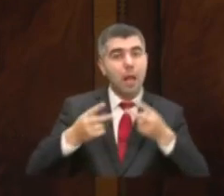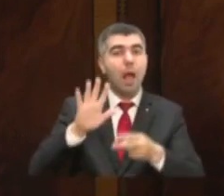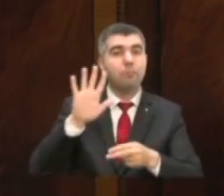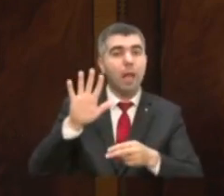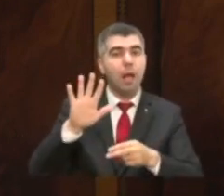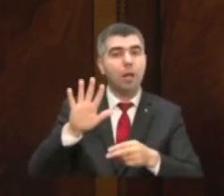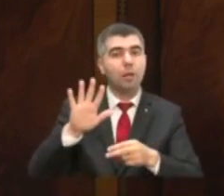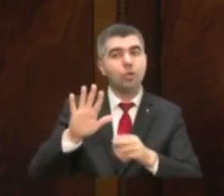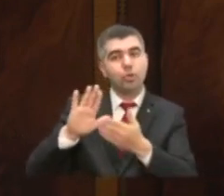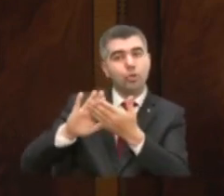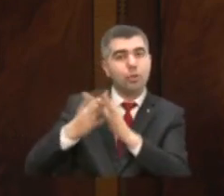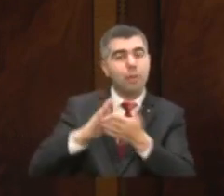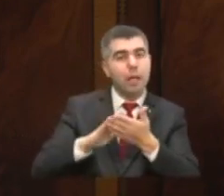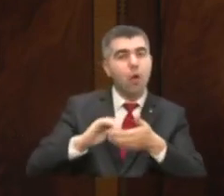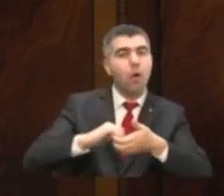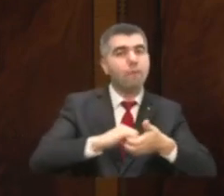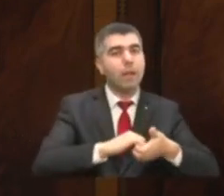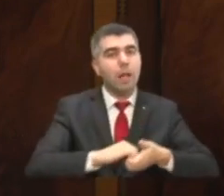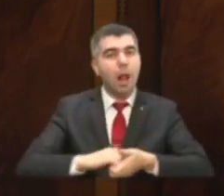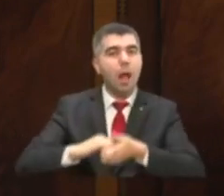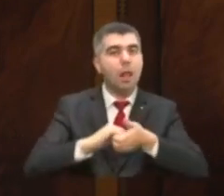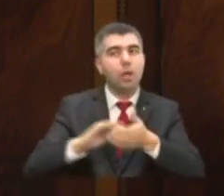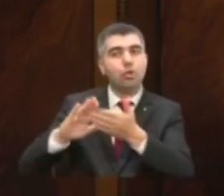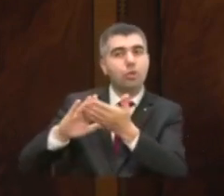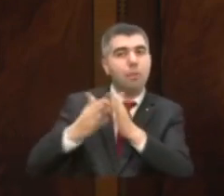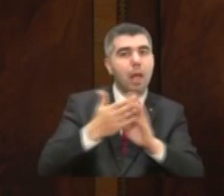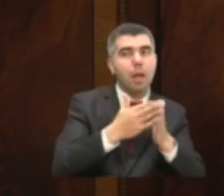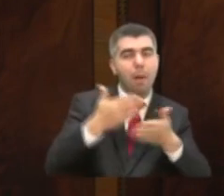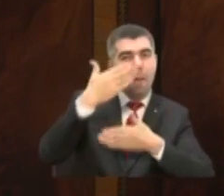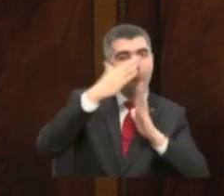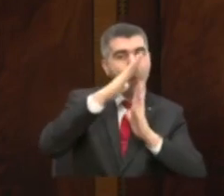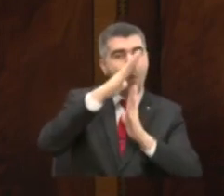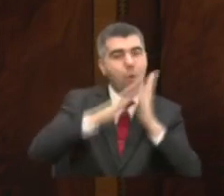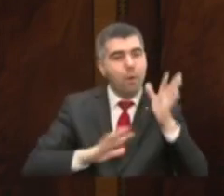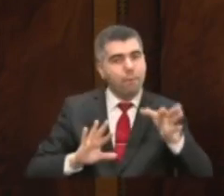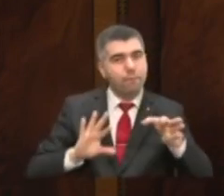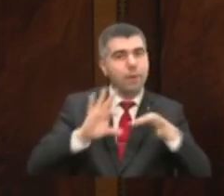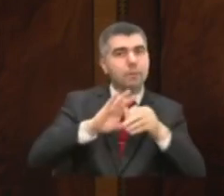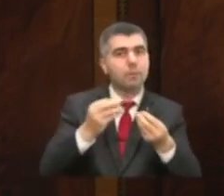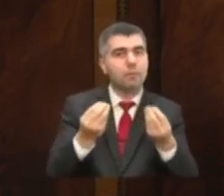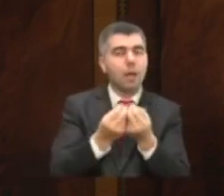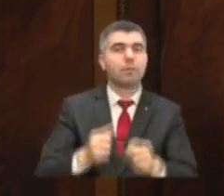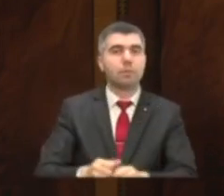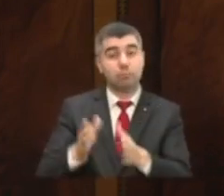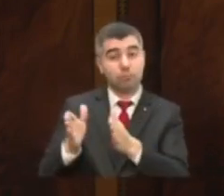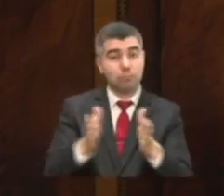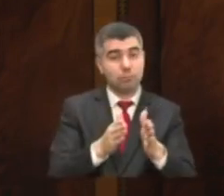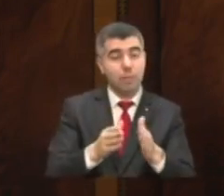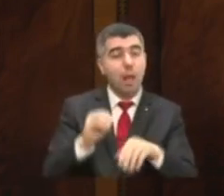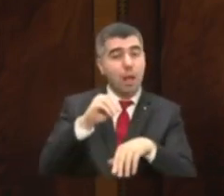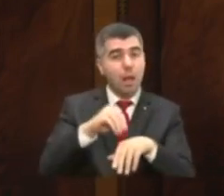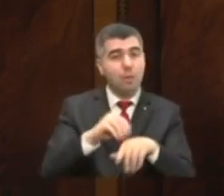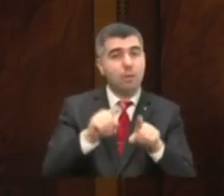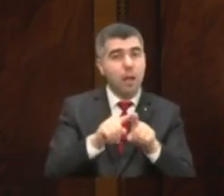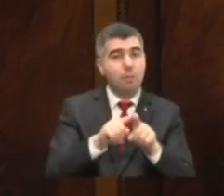مع هيئات وفيدراليات وطنية فاعلة في هذه المجالات. تأهيل الفاعلين الجمعويين وخاصة الشباب في مجال